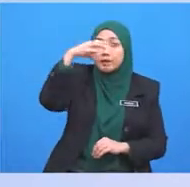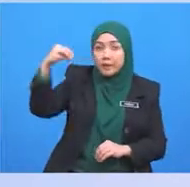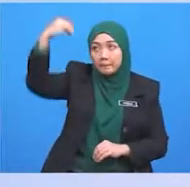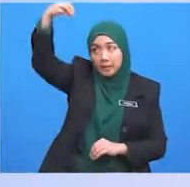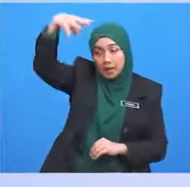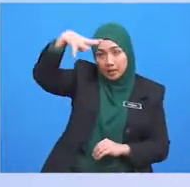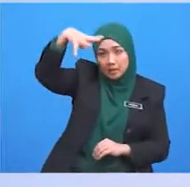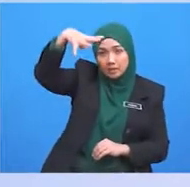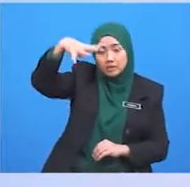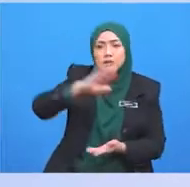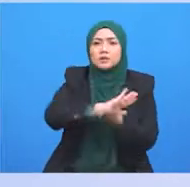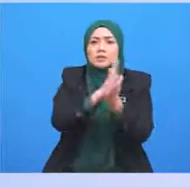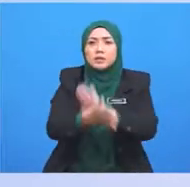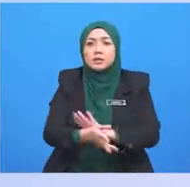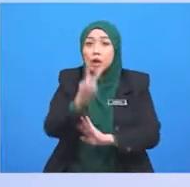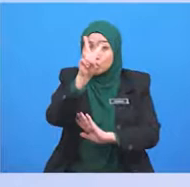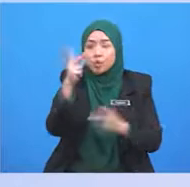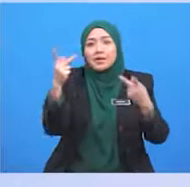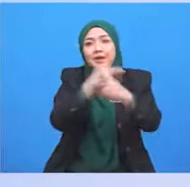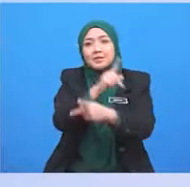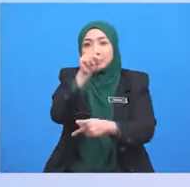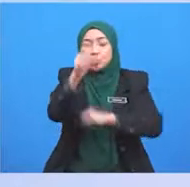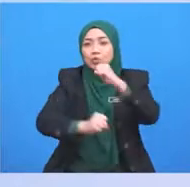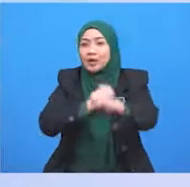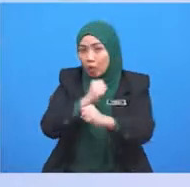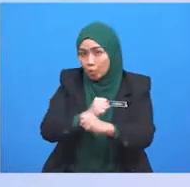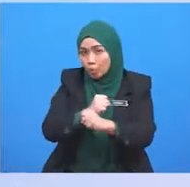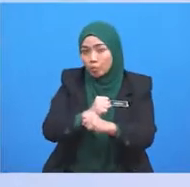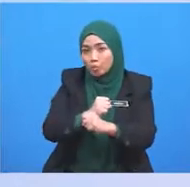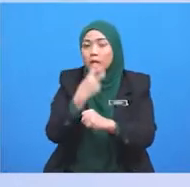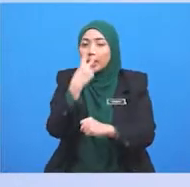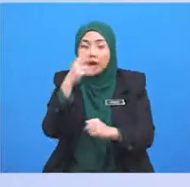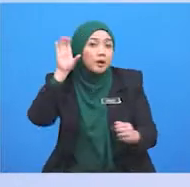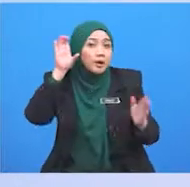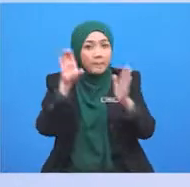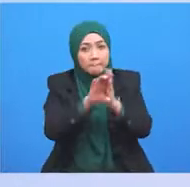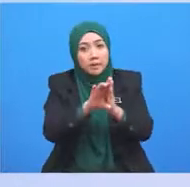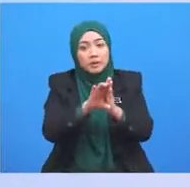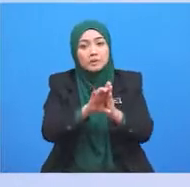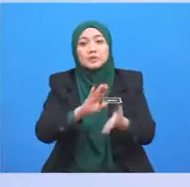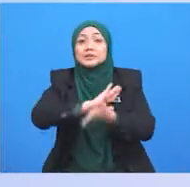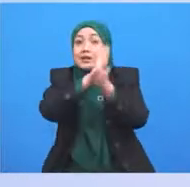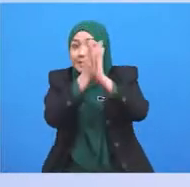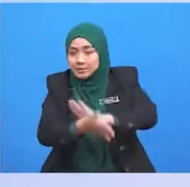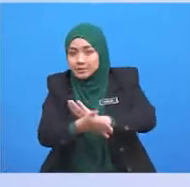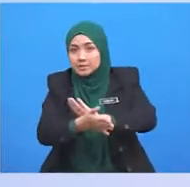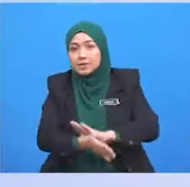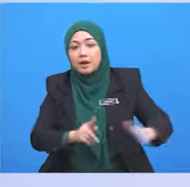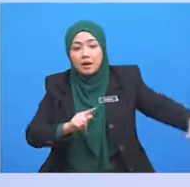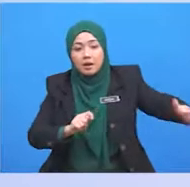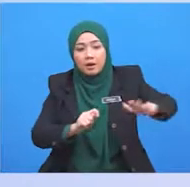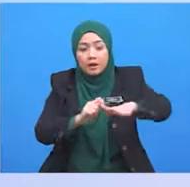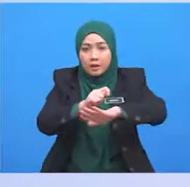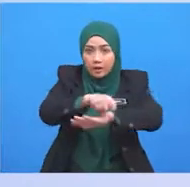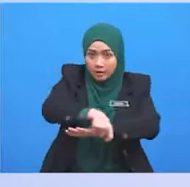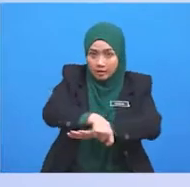berlaku sebanyak 2 kali. Pelajar sila lihat gambar tentang kejadian pasang surut tersebut. Takkan labu di bulan